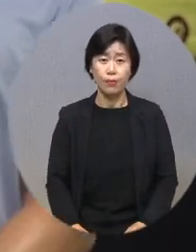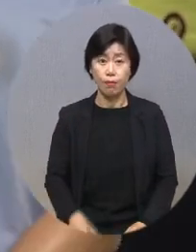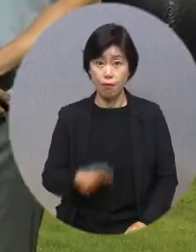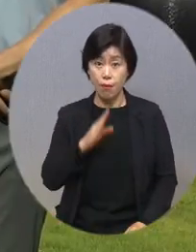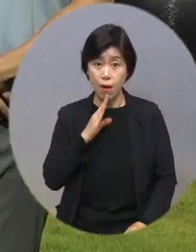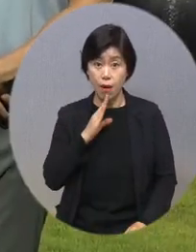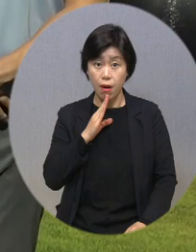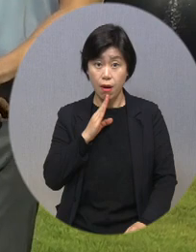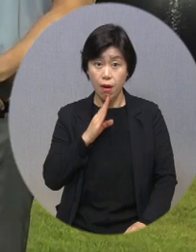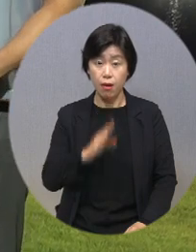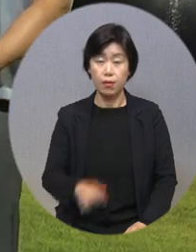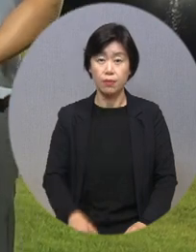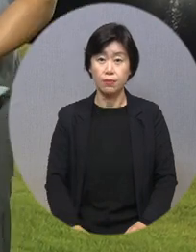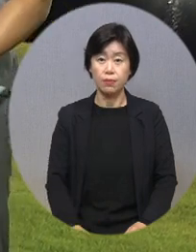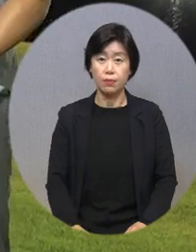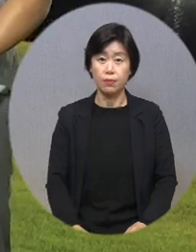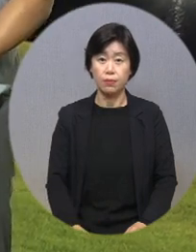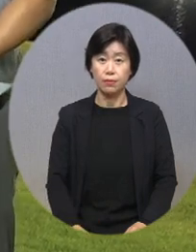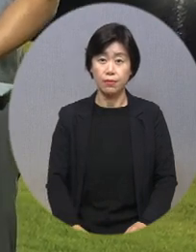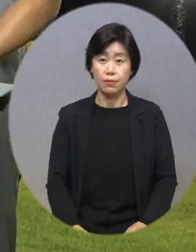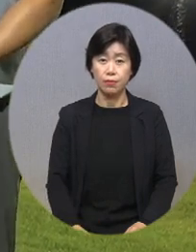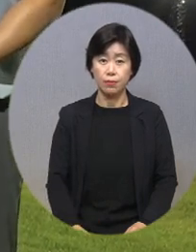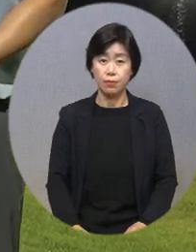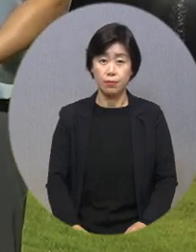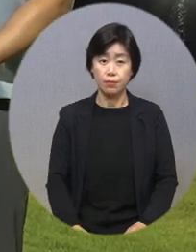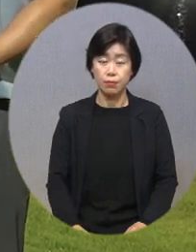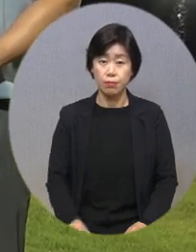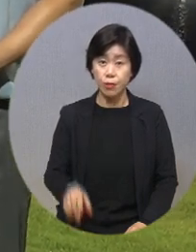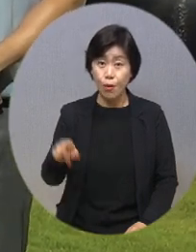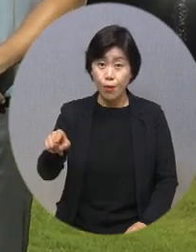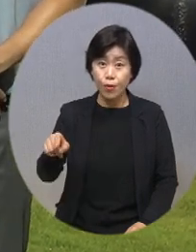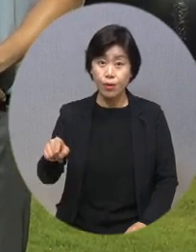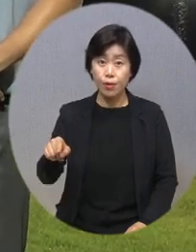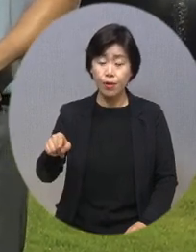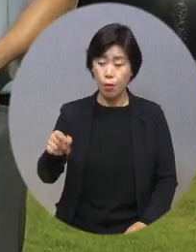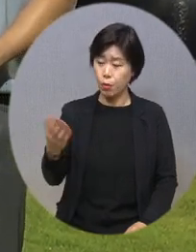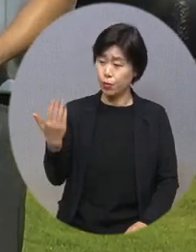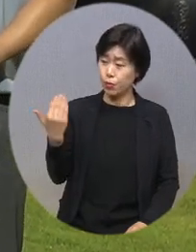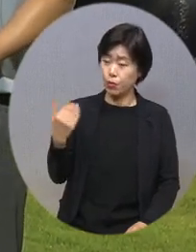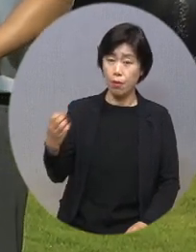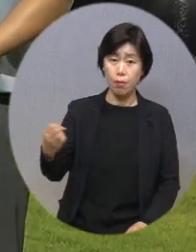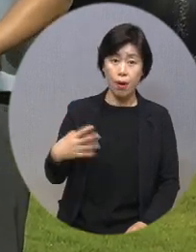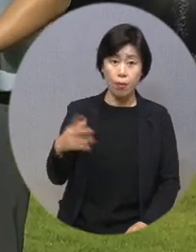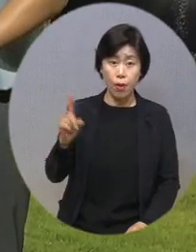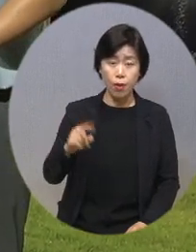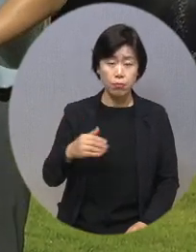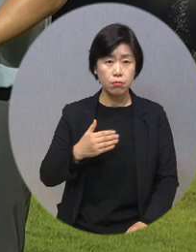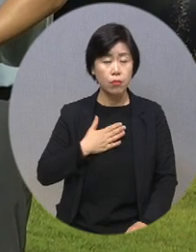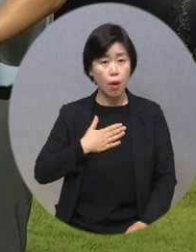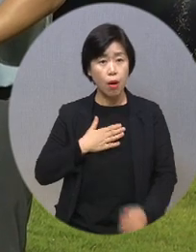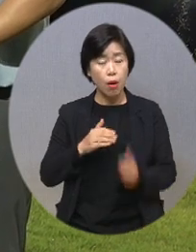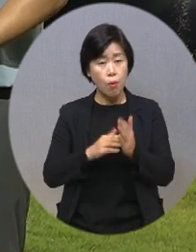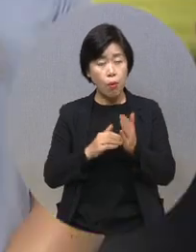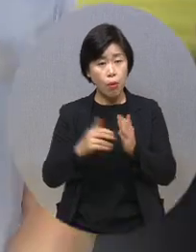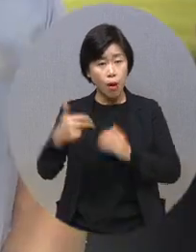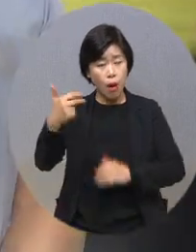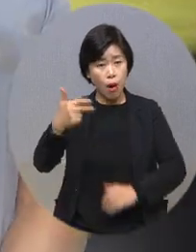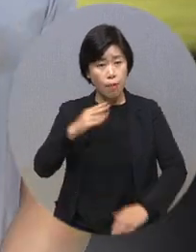나 몰랐을 것 같아. 네, 너무 티가. 그래서 언니 아까 나 몰카야? 막 이랬었잖아. 네. 근데 나 내가 못 쳤는데 어떻게